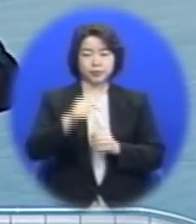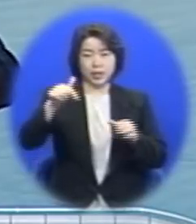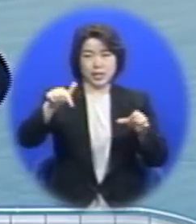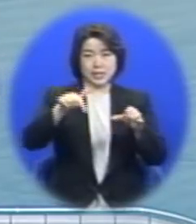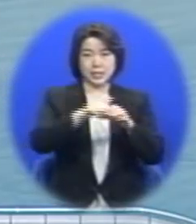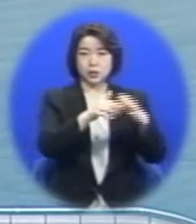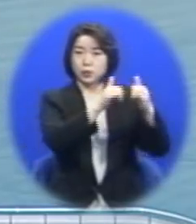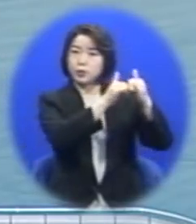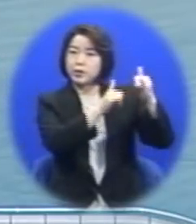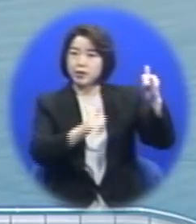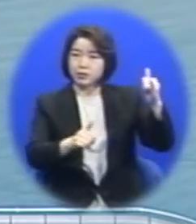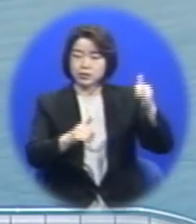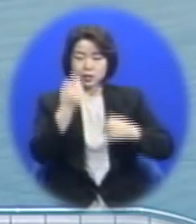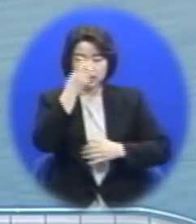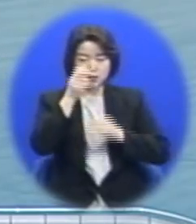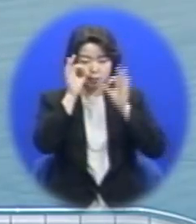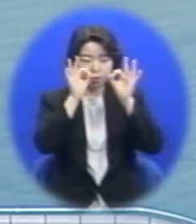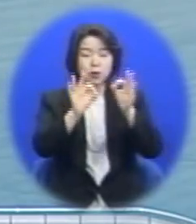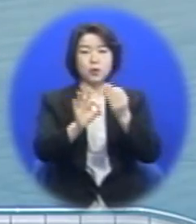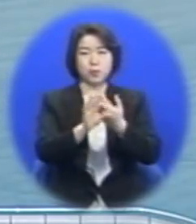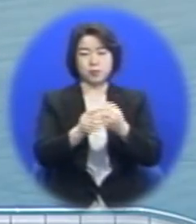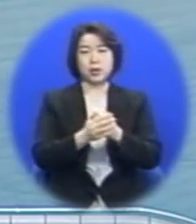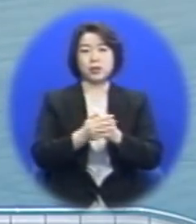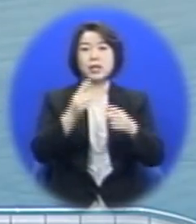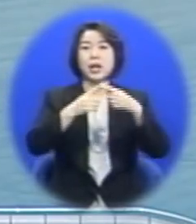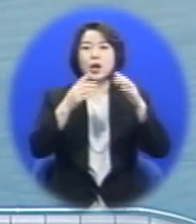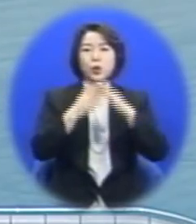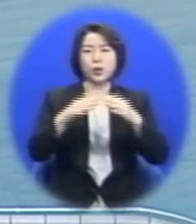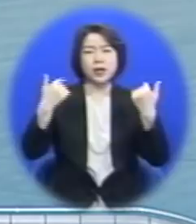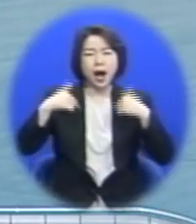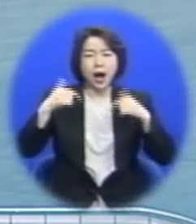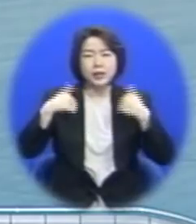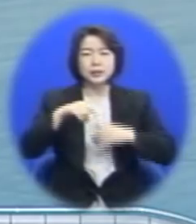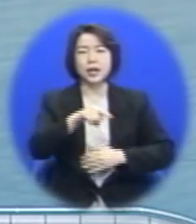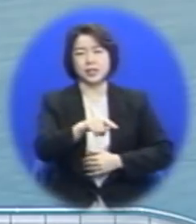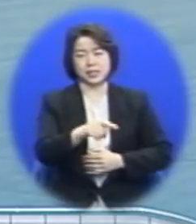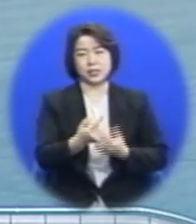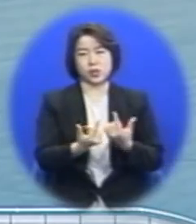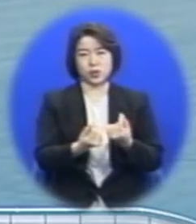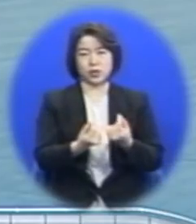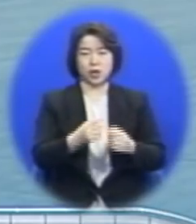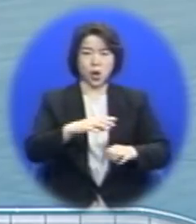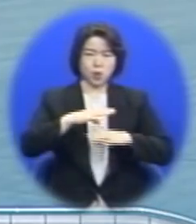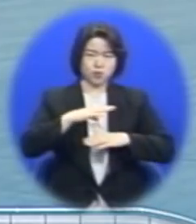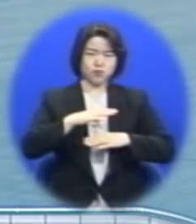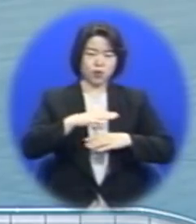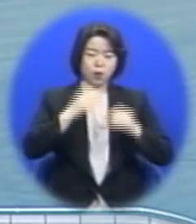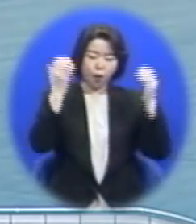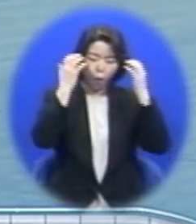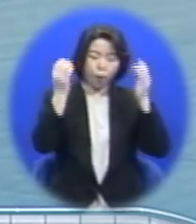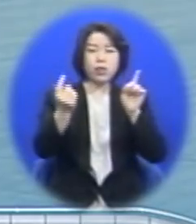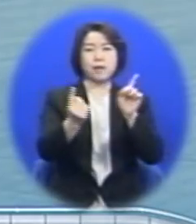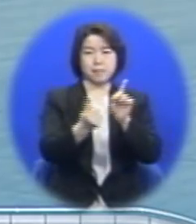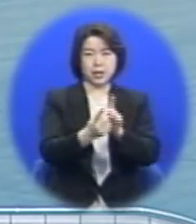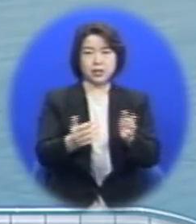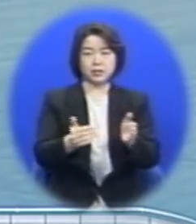기독교 역사를 살펴보면 교회는 항상 이렇게 무서운 고난을